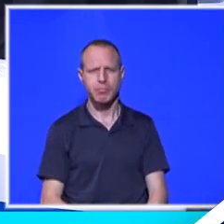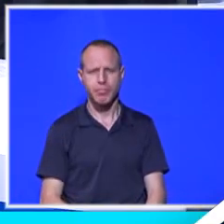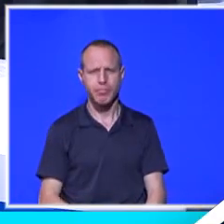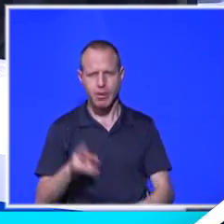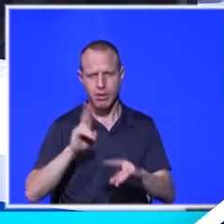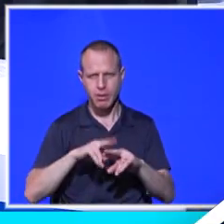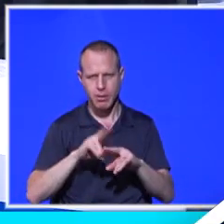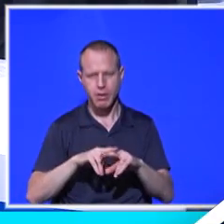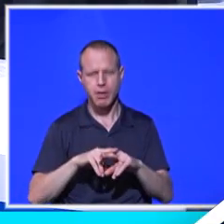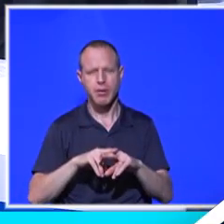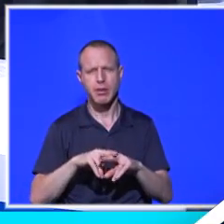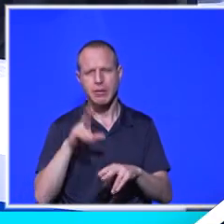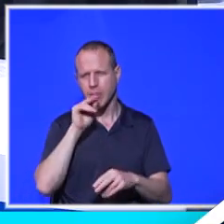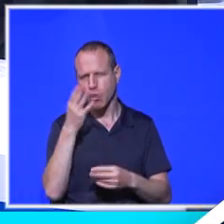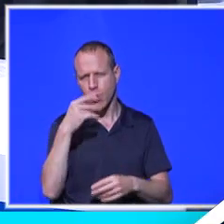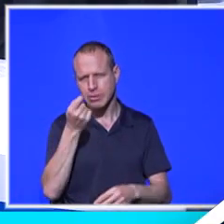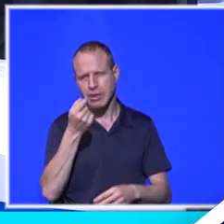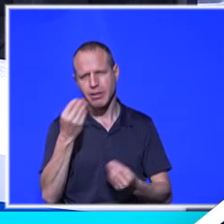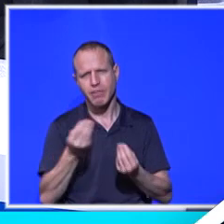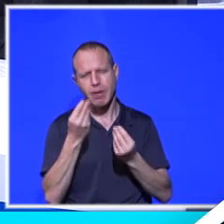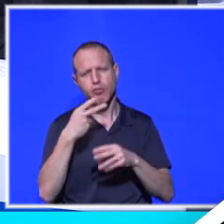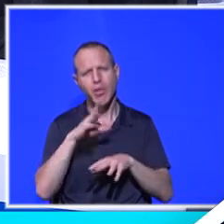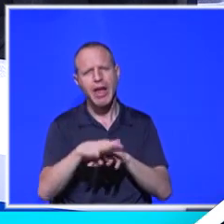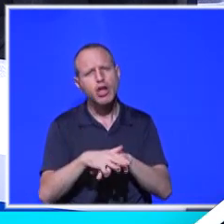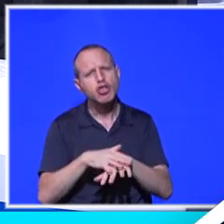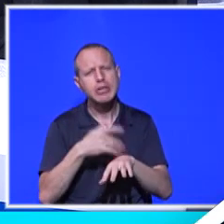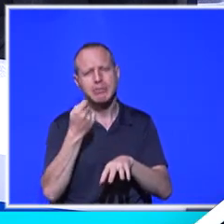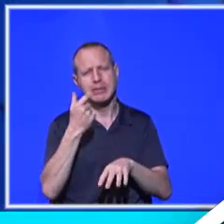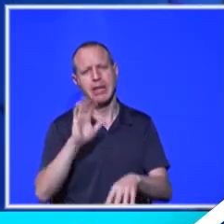אחר כך, אני יודע, דיברנו עוד קצת, אבל דברים יותר רגשיים קצת.